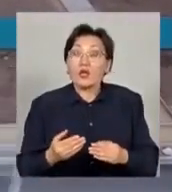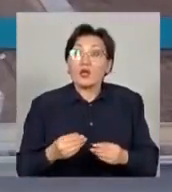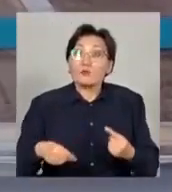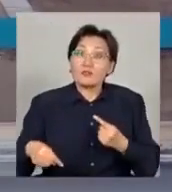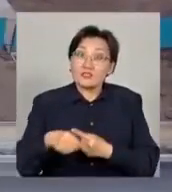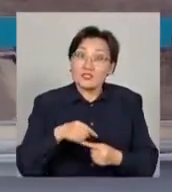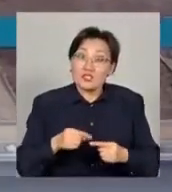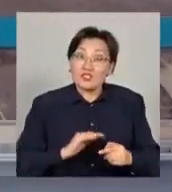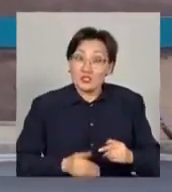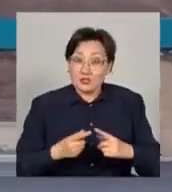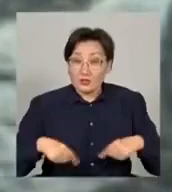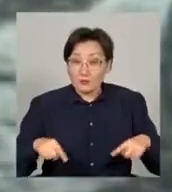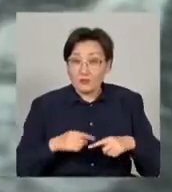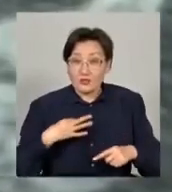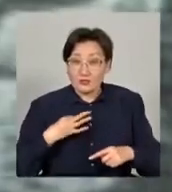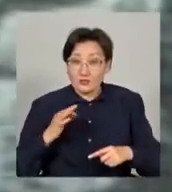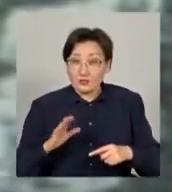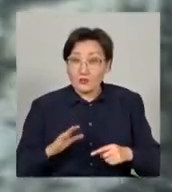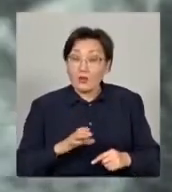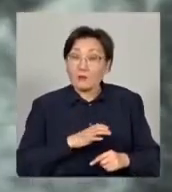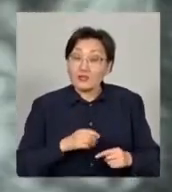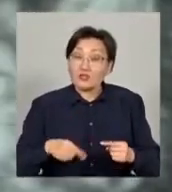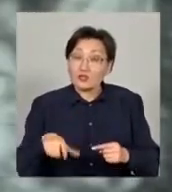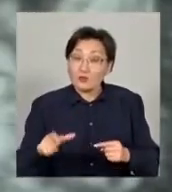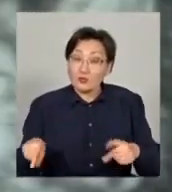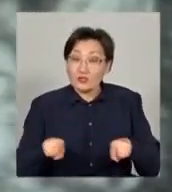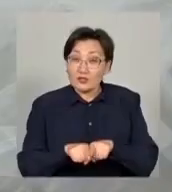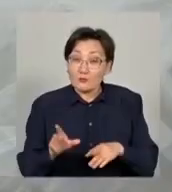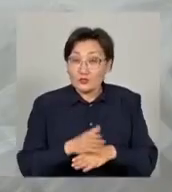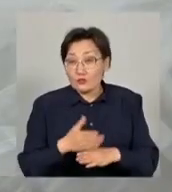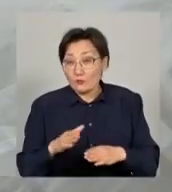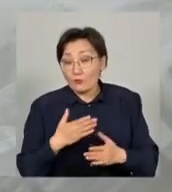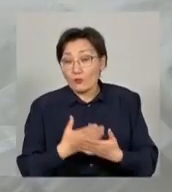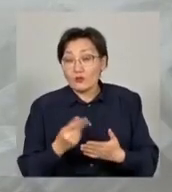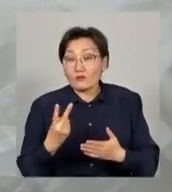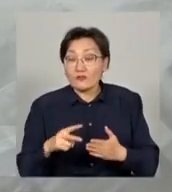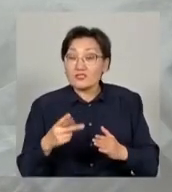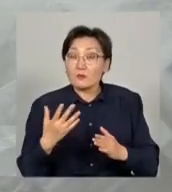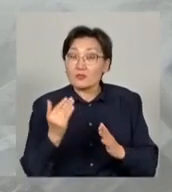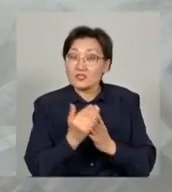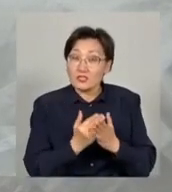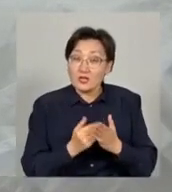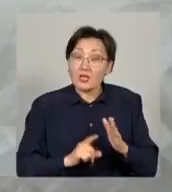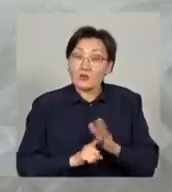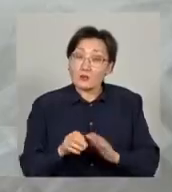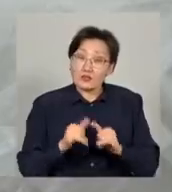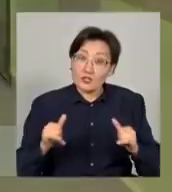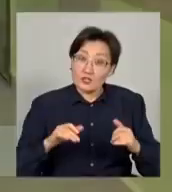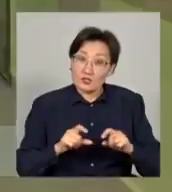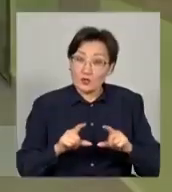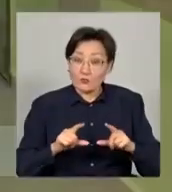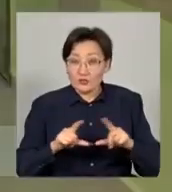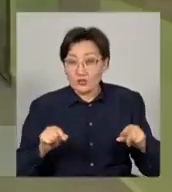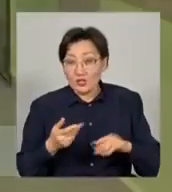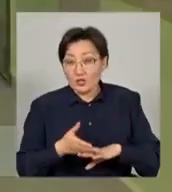частные организации и неравнодушные меценаты. Средства также распределят по 20 программам, начиная от развития сельских школ до